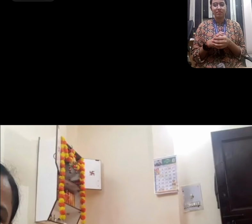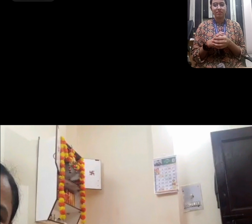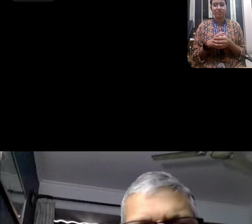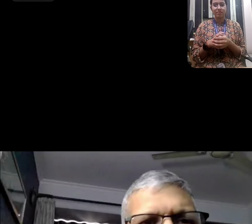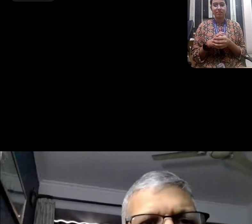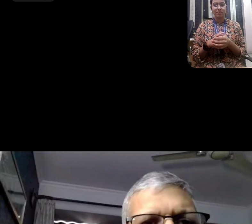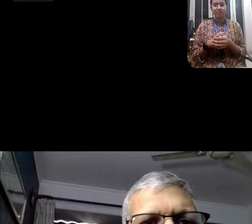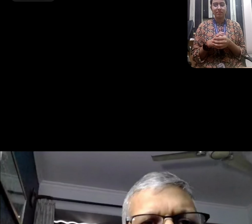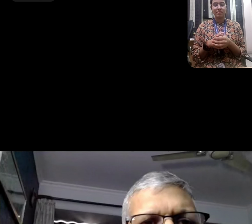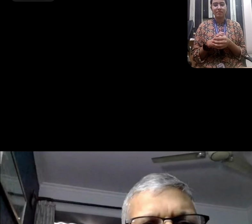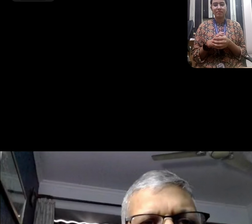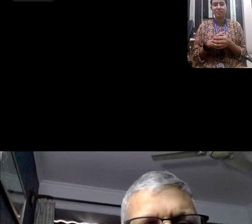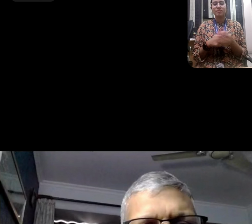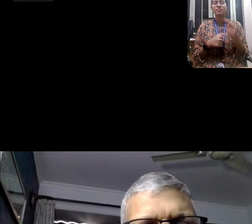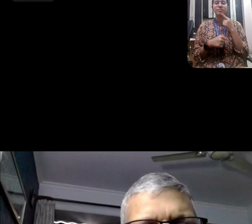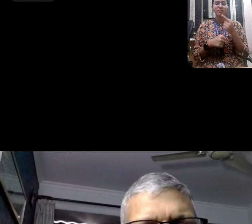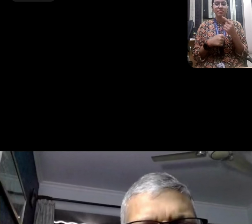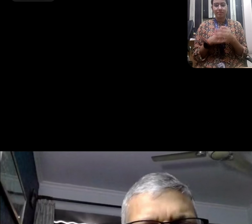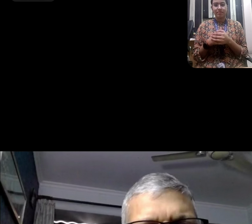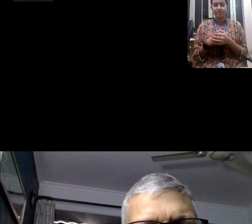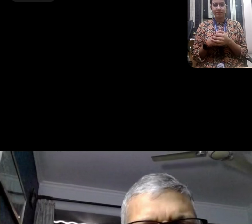सर. तो अभी जो है हम